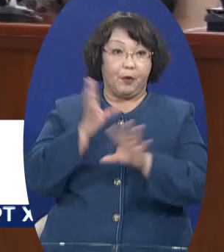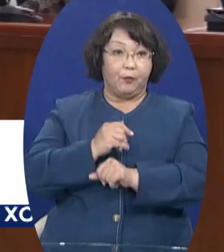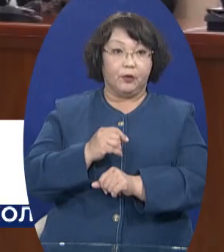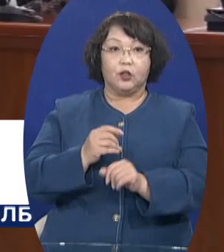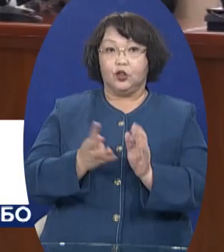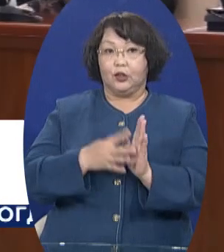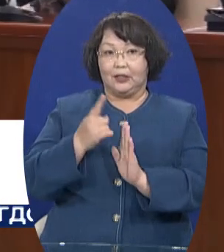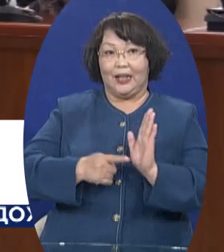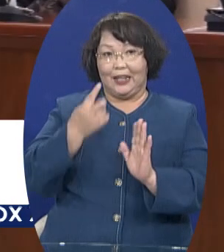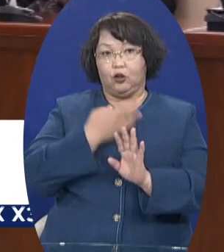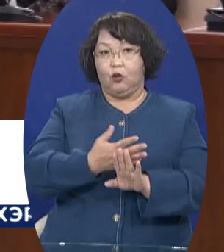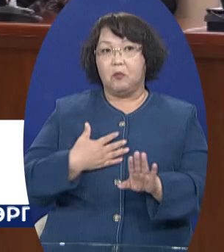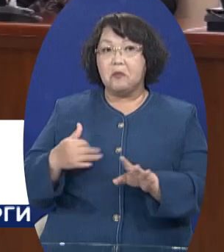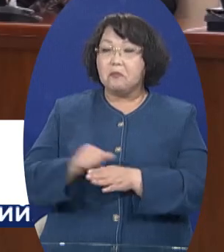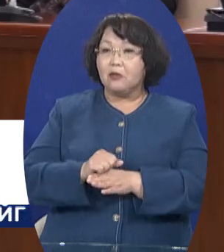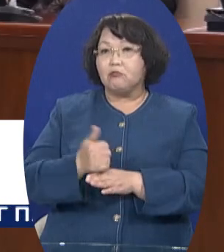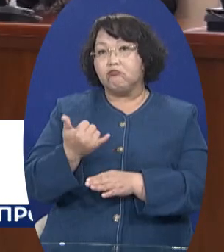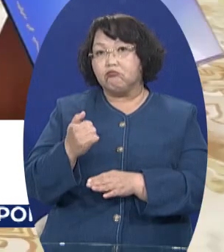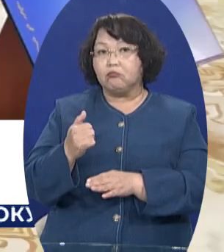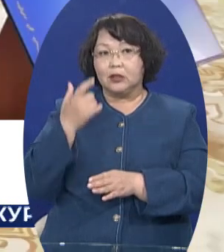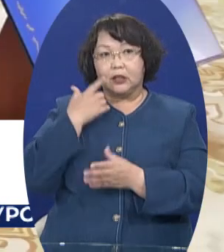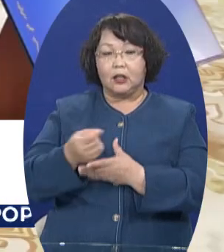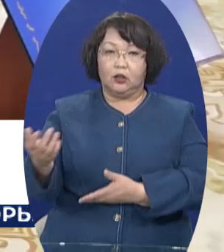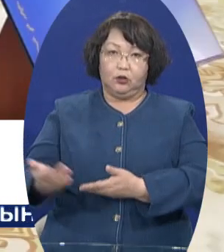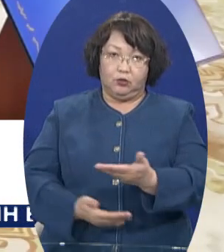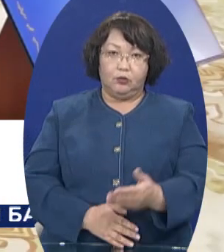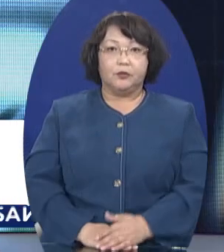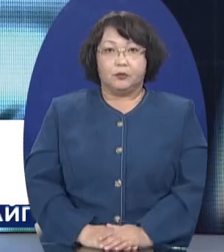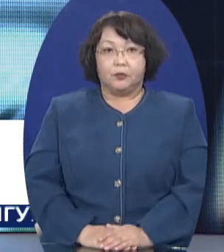шин жилийн бэлтгэл ажлын явцын талаар санал солилцлоо.